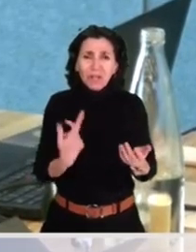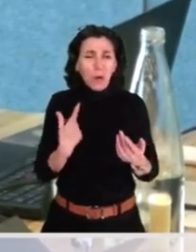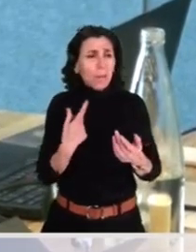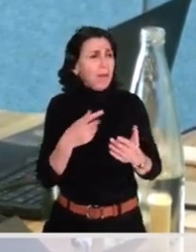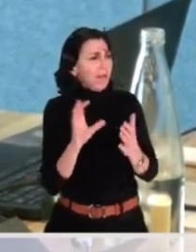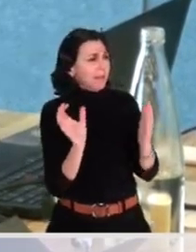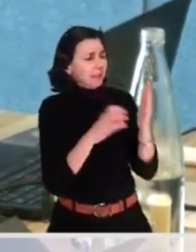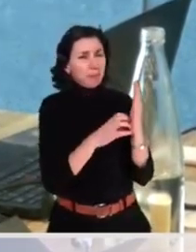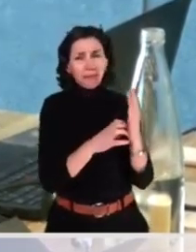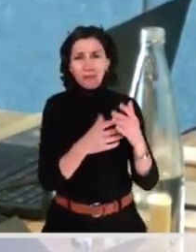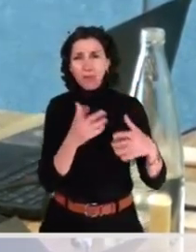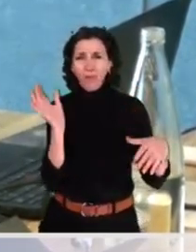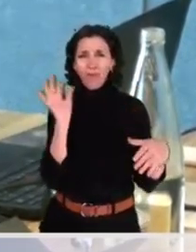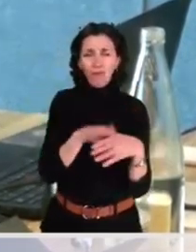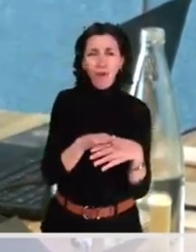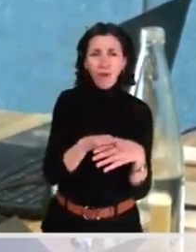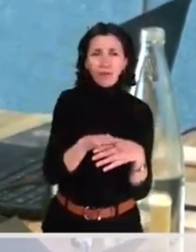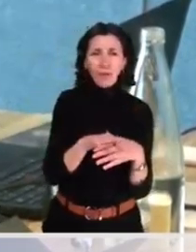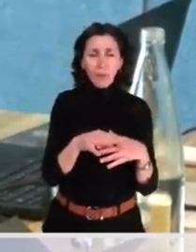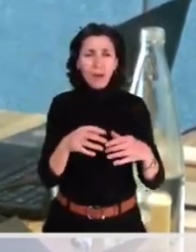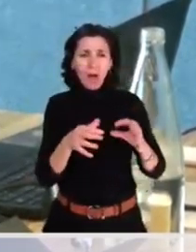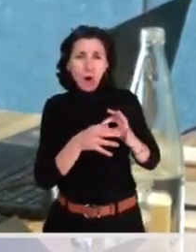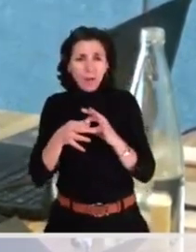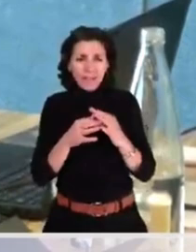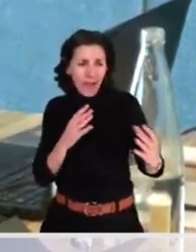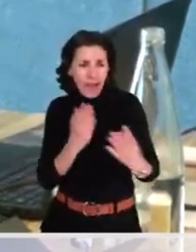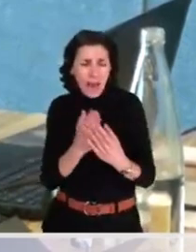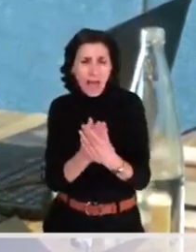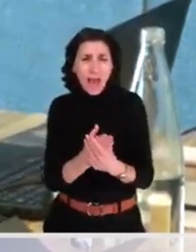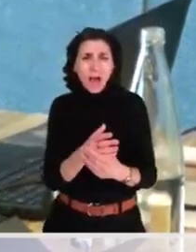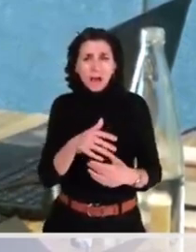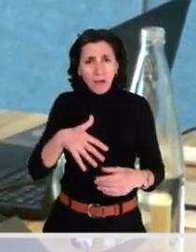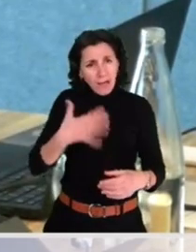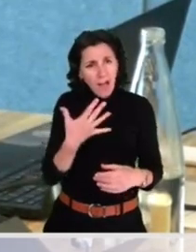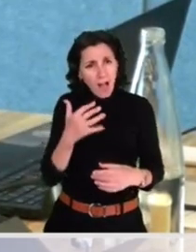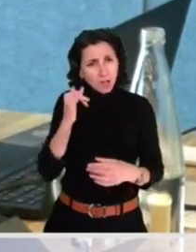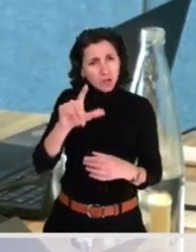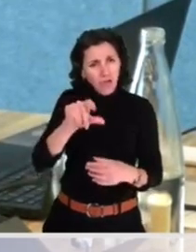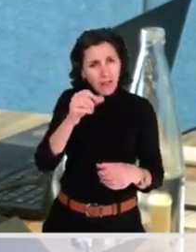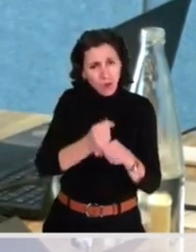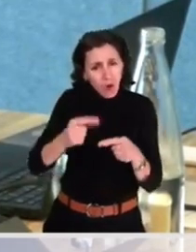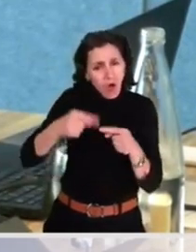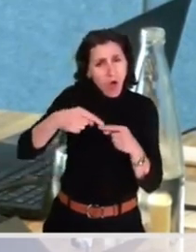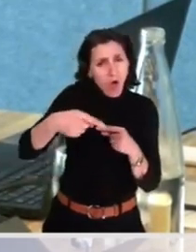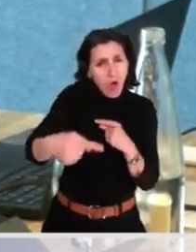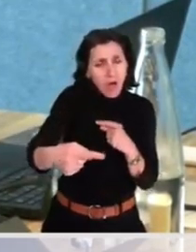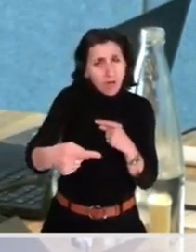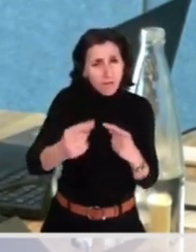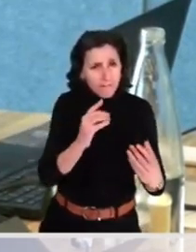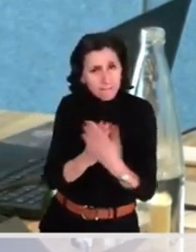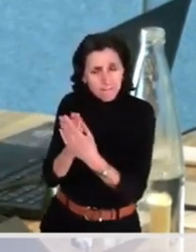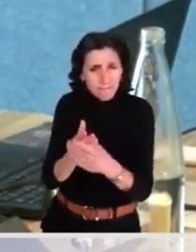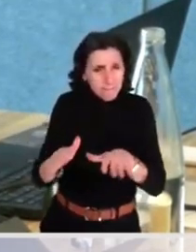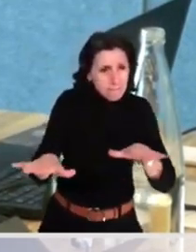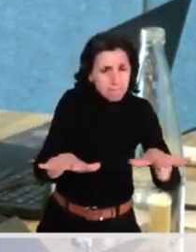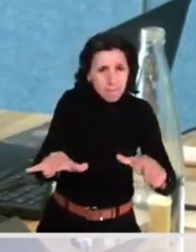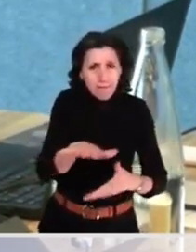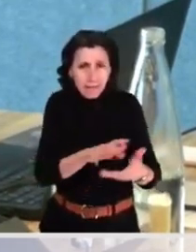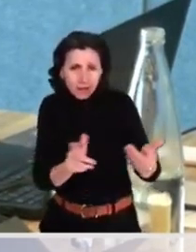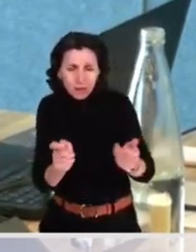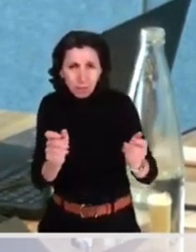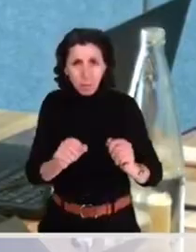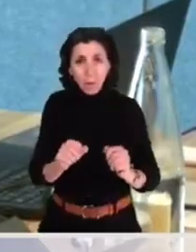veut étendre et préserver cette capacité à agir de la collectivité dans les 15 ou 20 prochaines années, sachant que dans les 2 ans qui